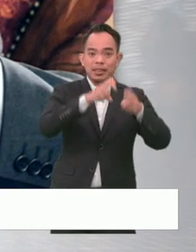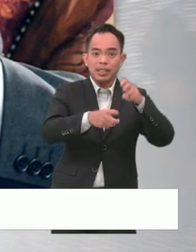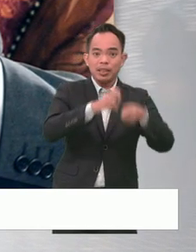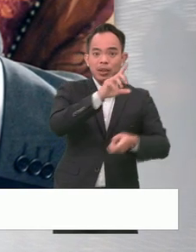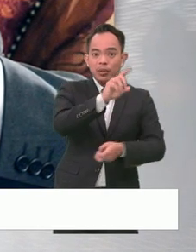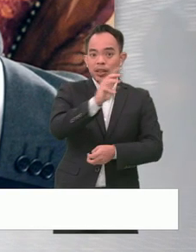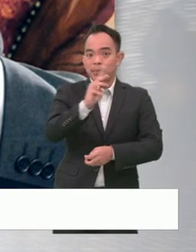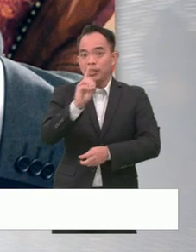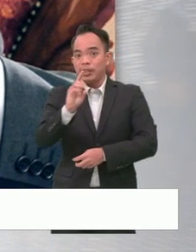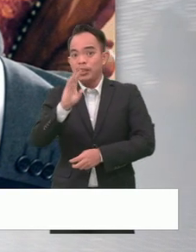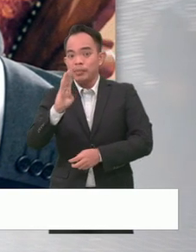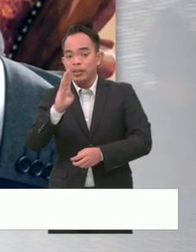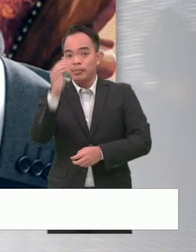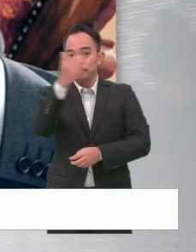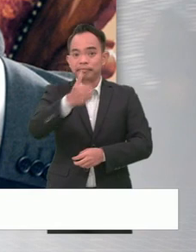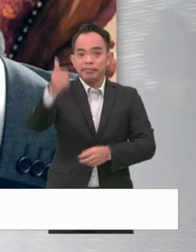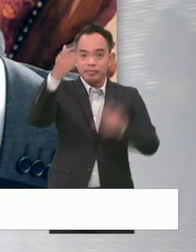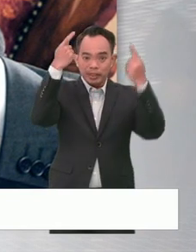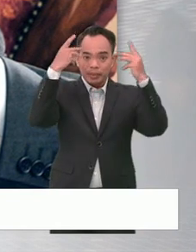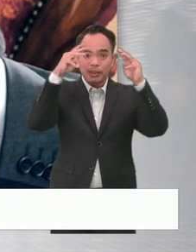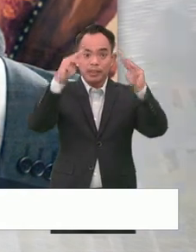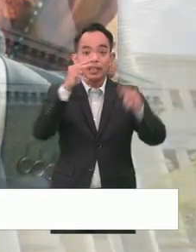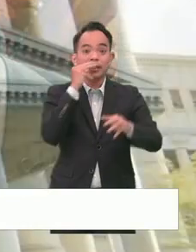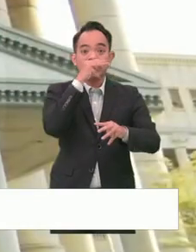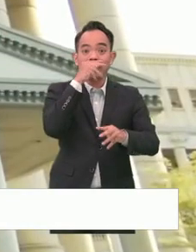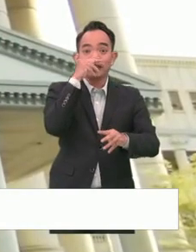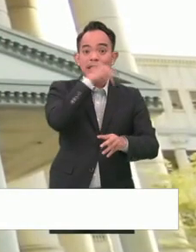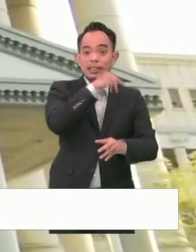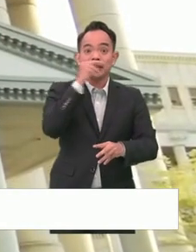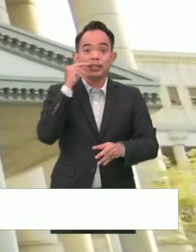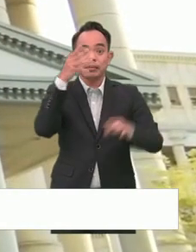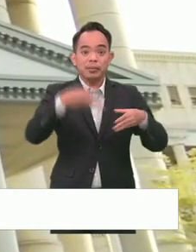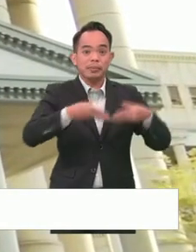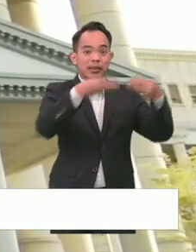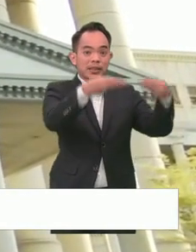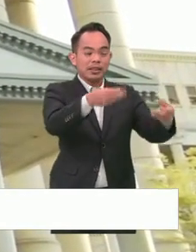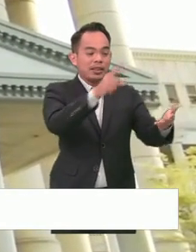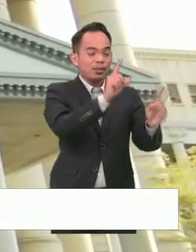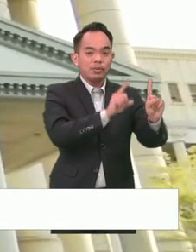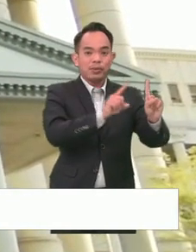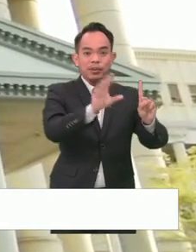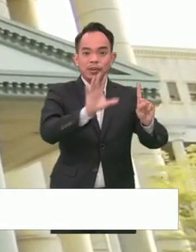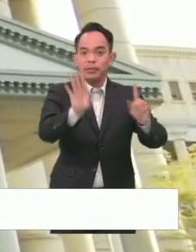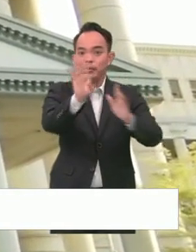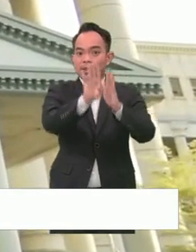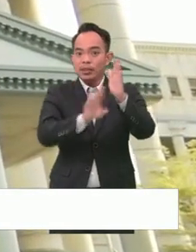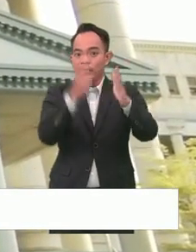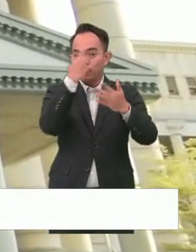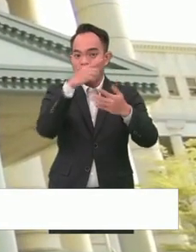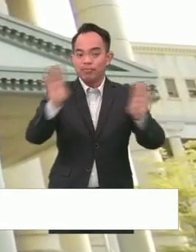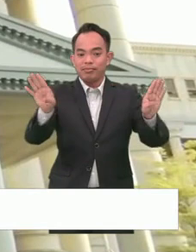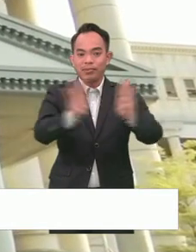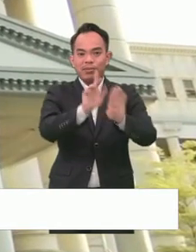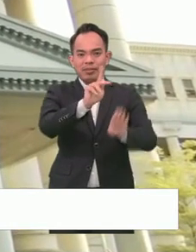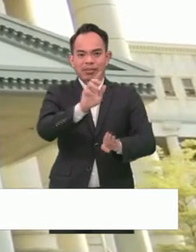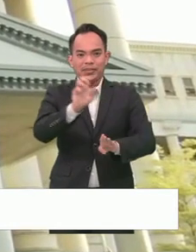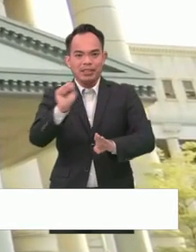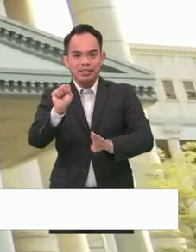MDB ketika pimpinan bekas dan menceritakan menawarkan satu menu tersebut